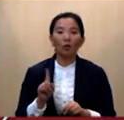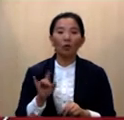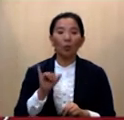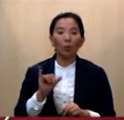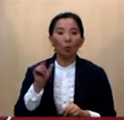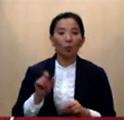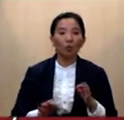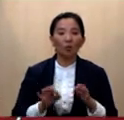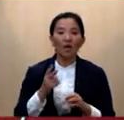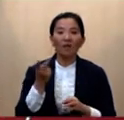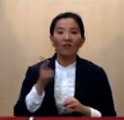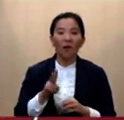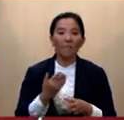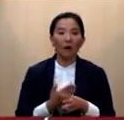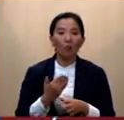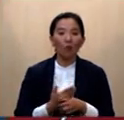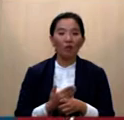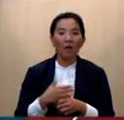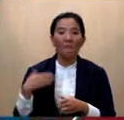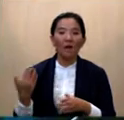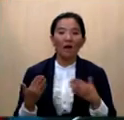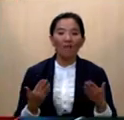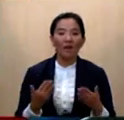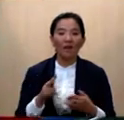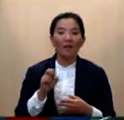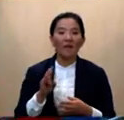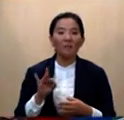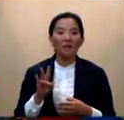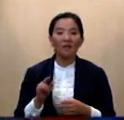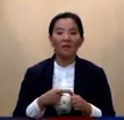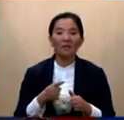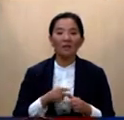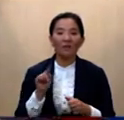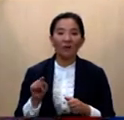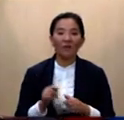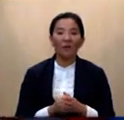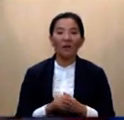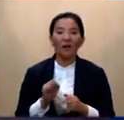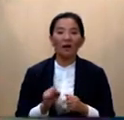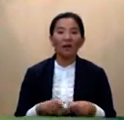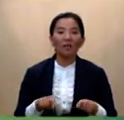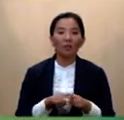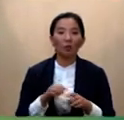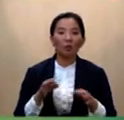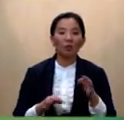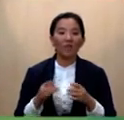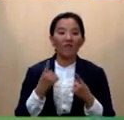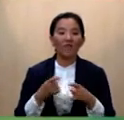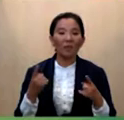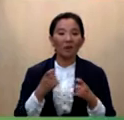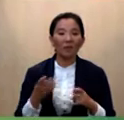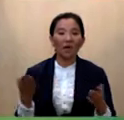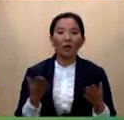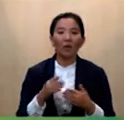судей два помощника боковые судьи 8 на их называют а также судья информатор